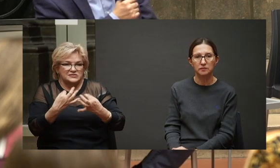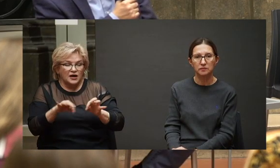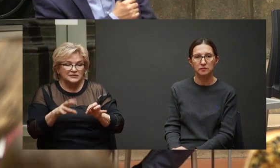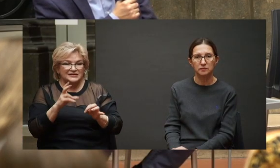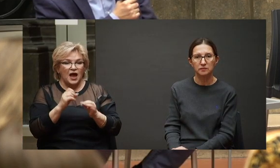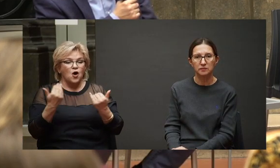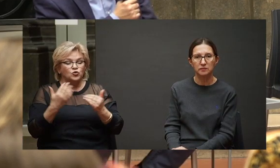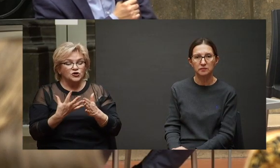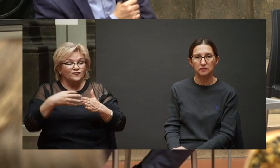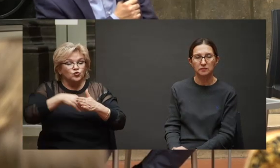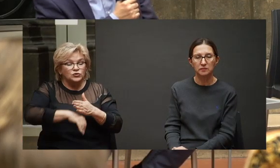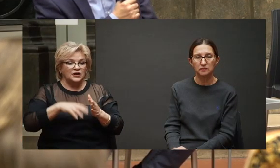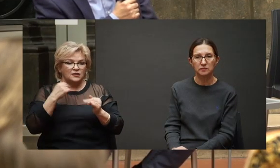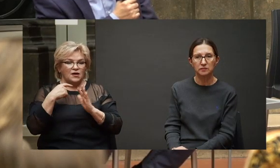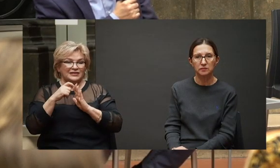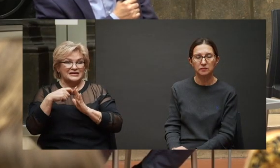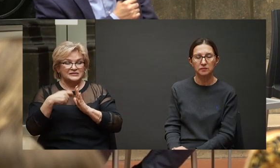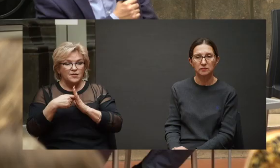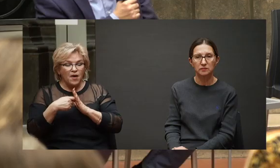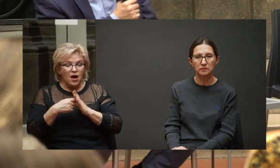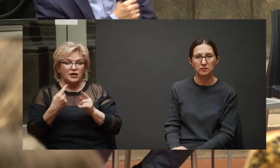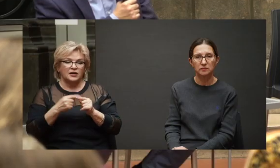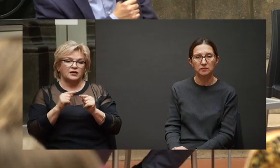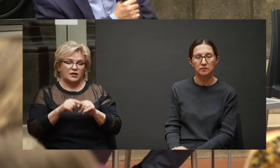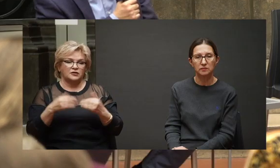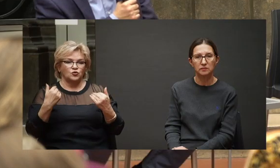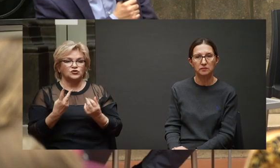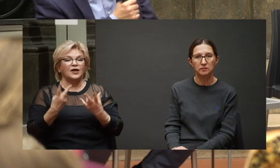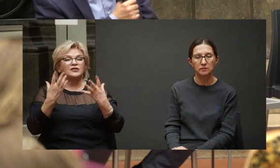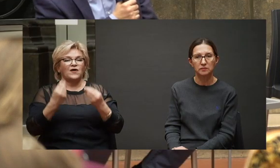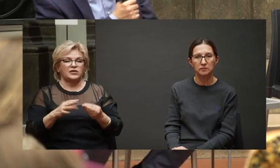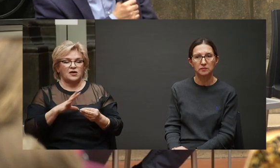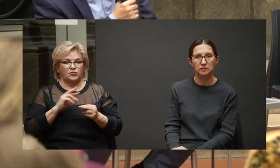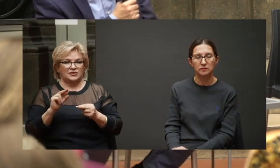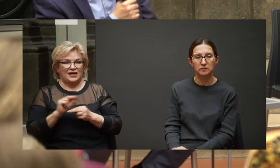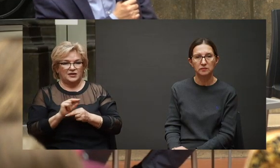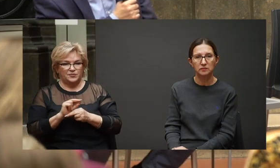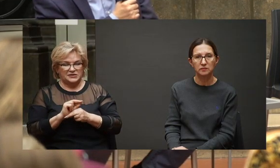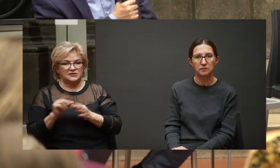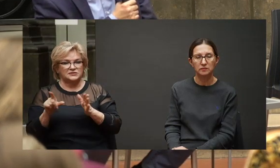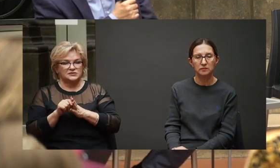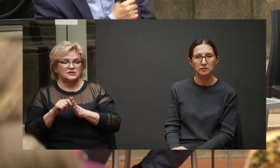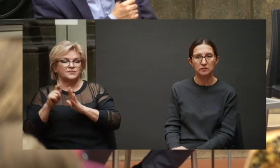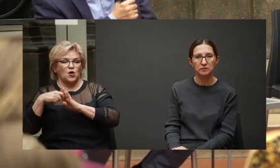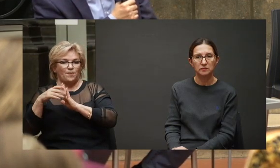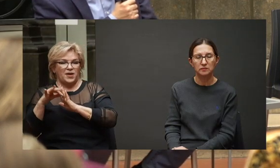уже внутри, когда мы снимали, это 2 дня репетиции с оператором и...